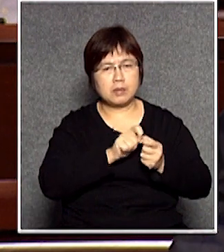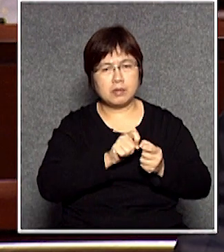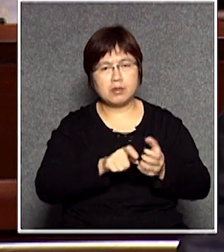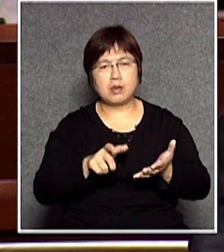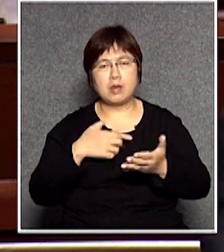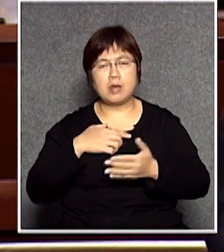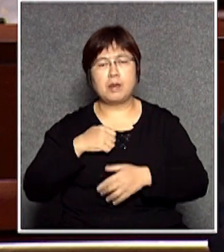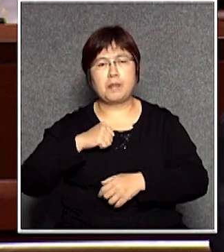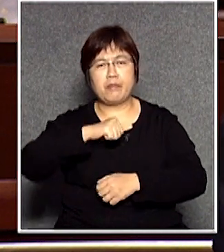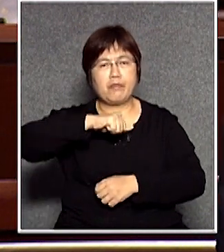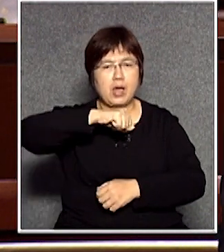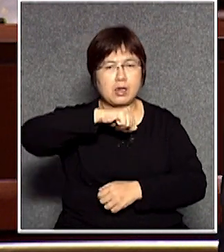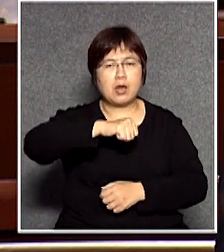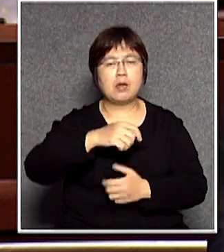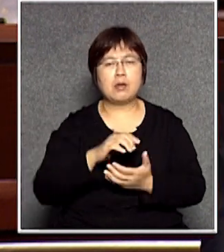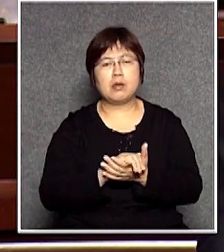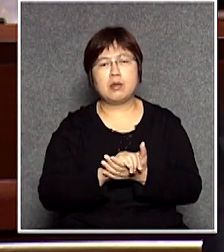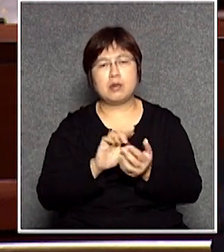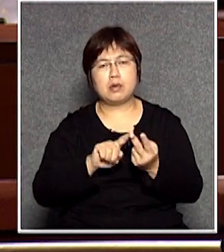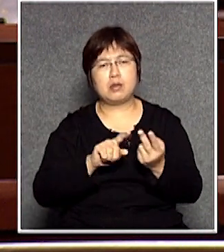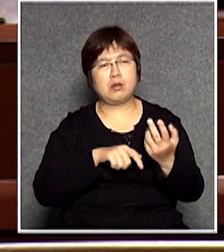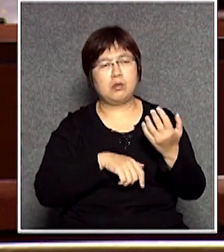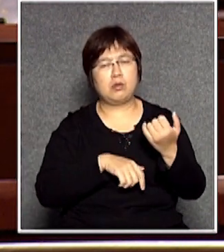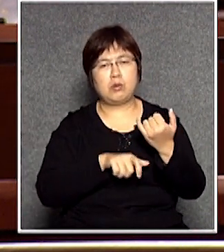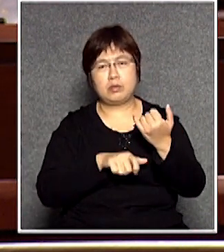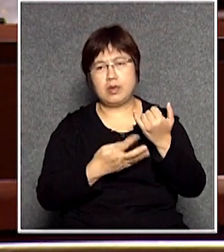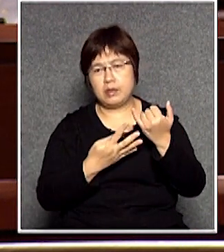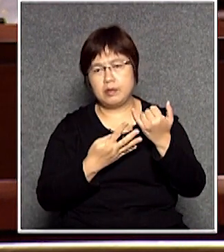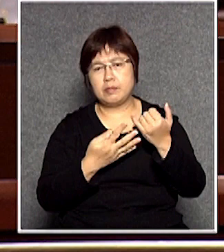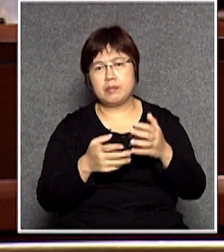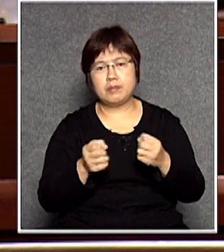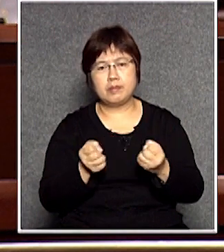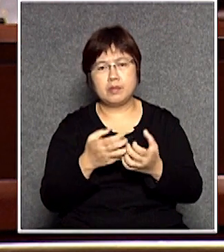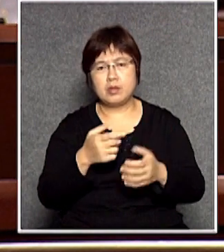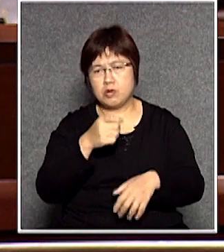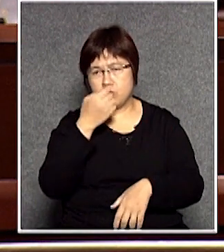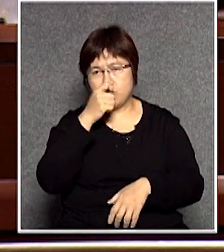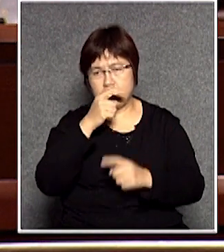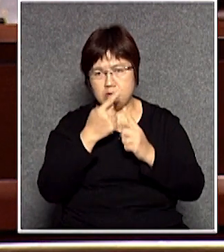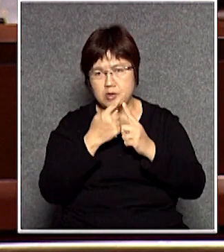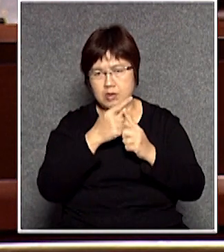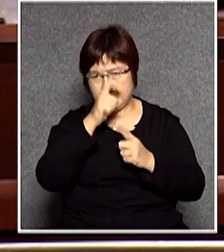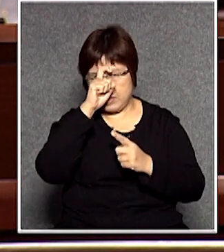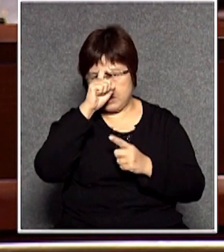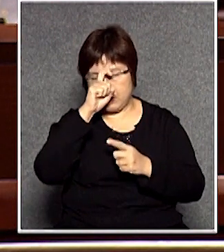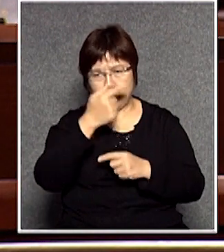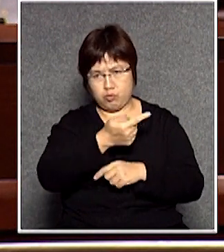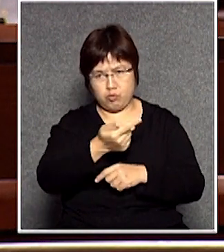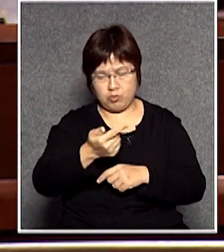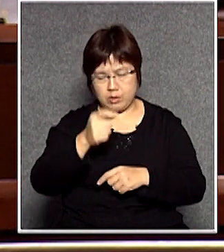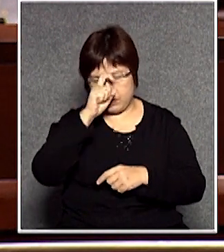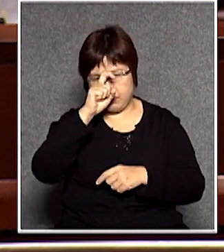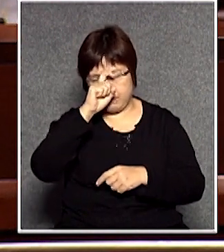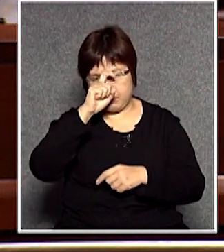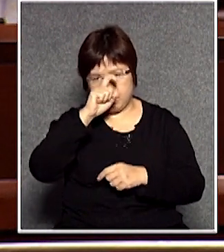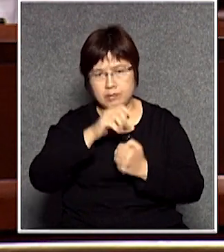革之外，我們的六四事件，我相信很多香港人都不會不記得。